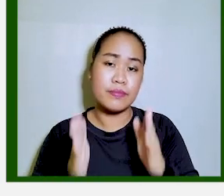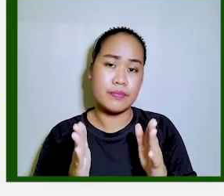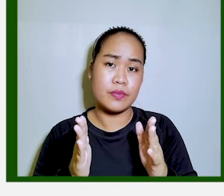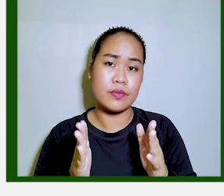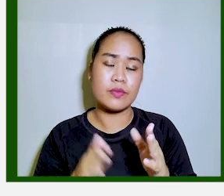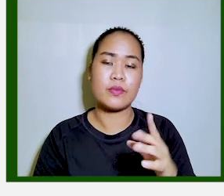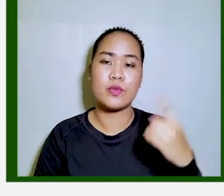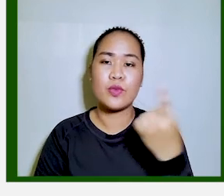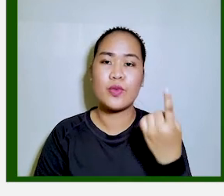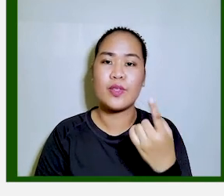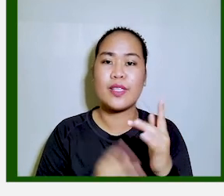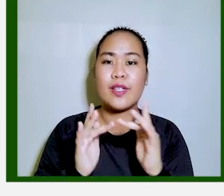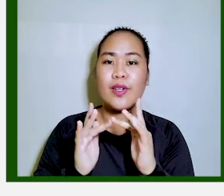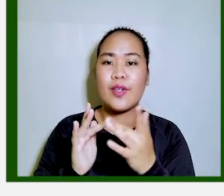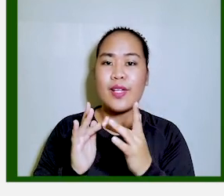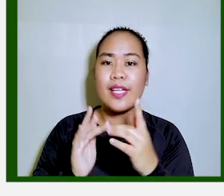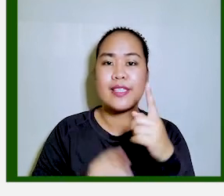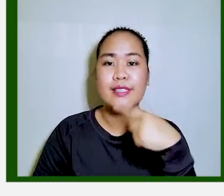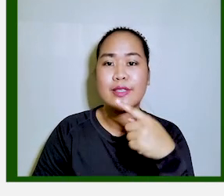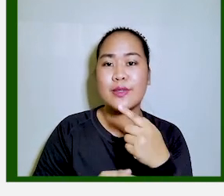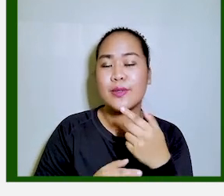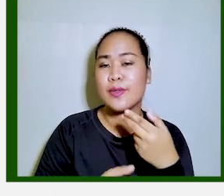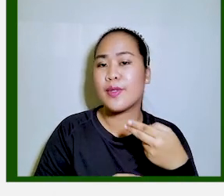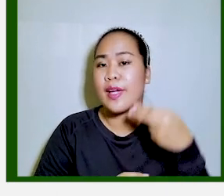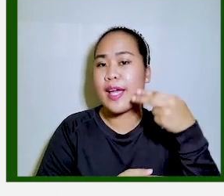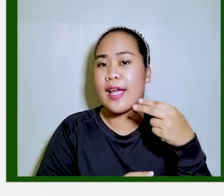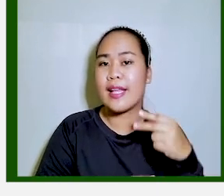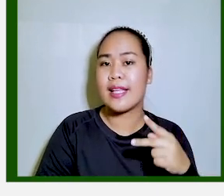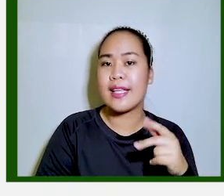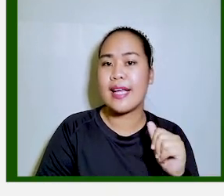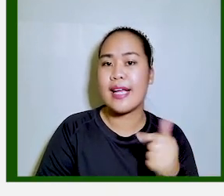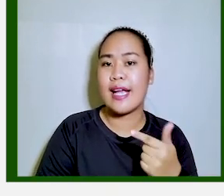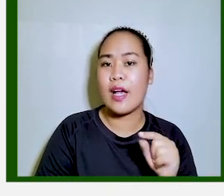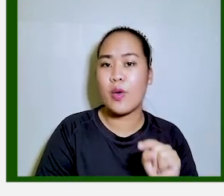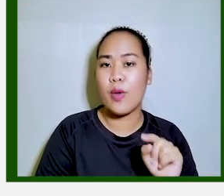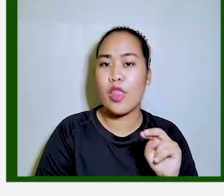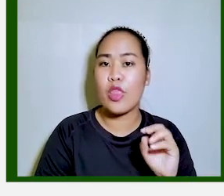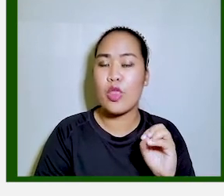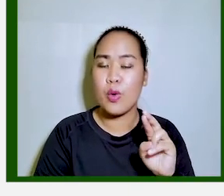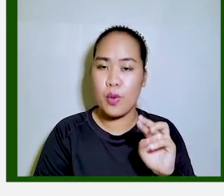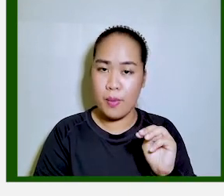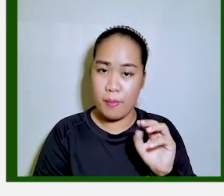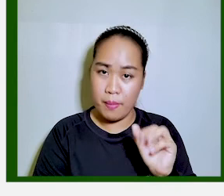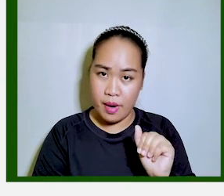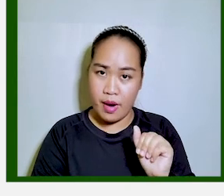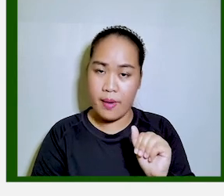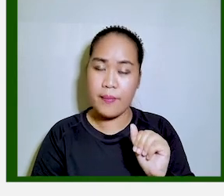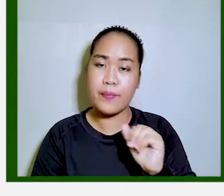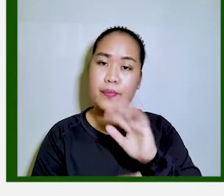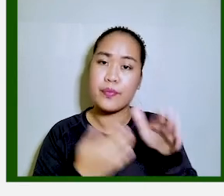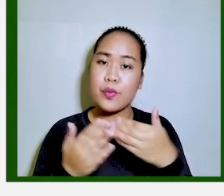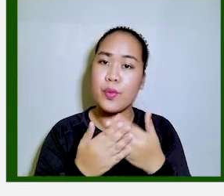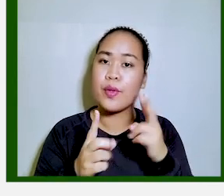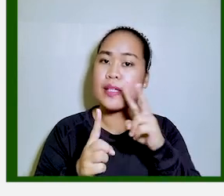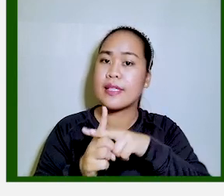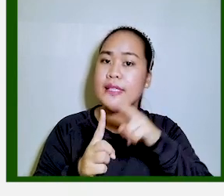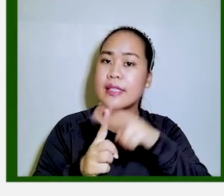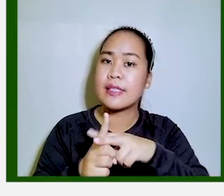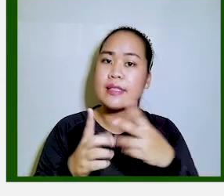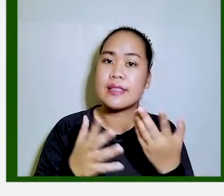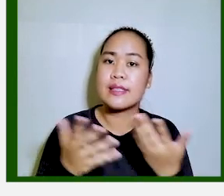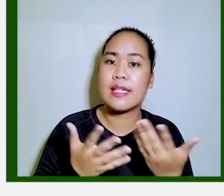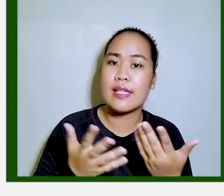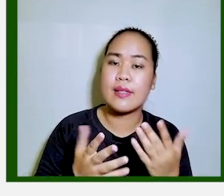this is spearheaded by Kagawad Norma Medalla. And online naman po ang application, no. We have posted the